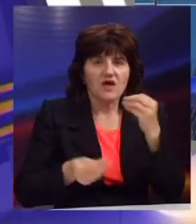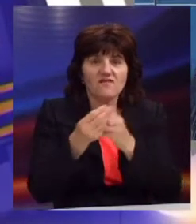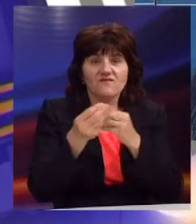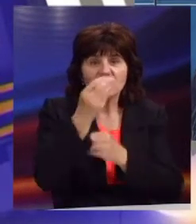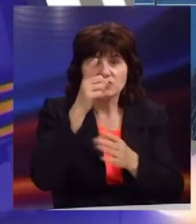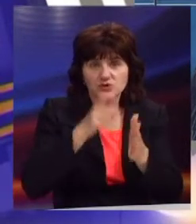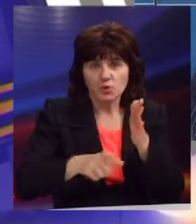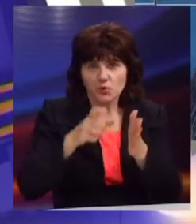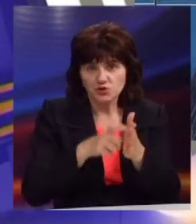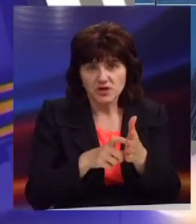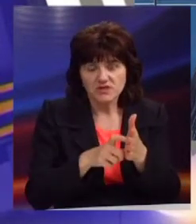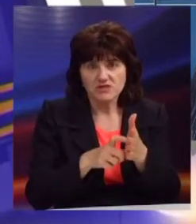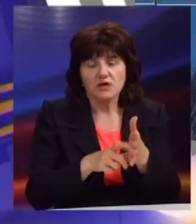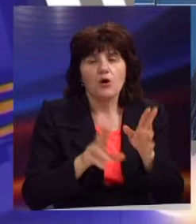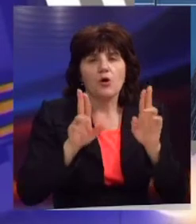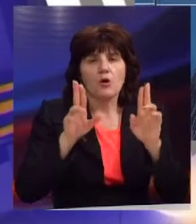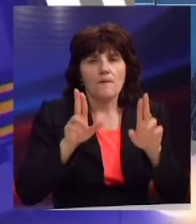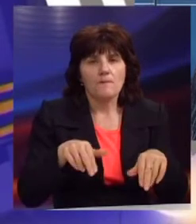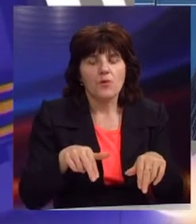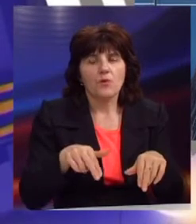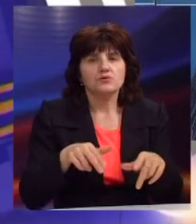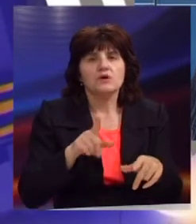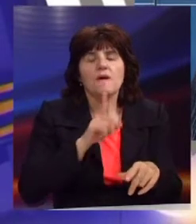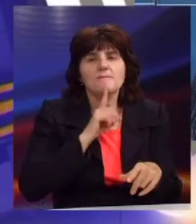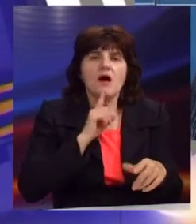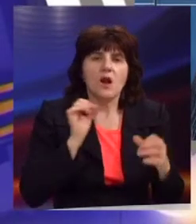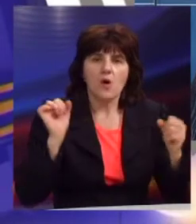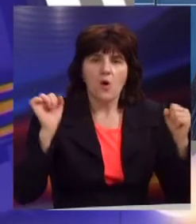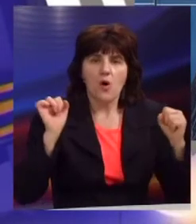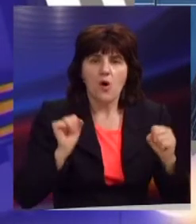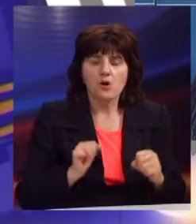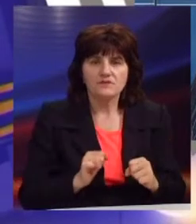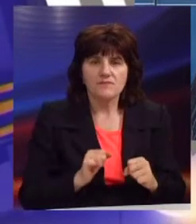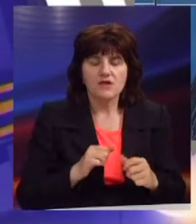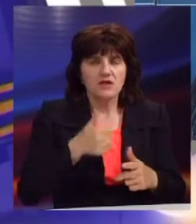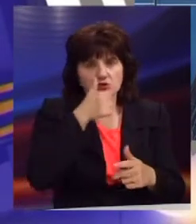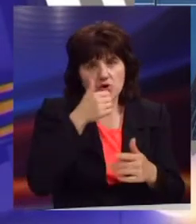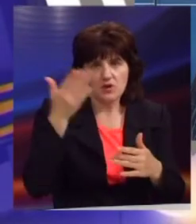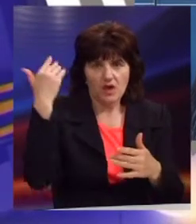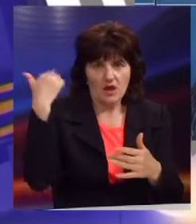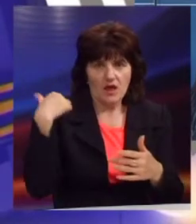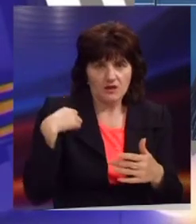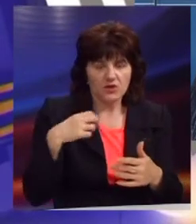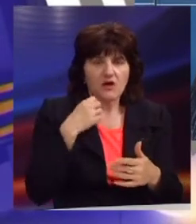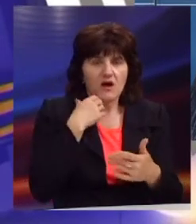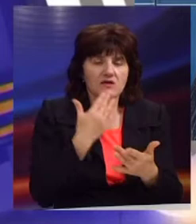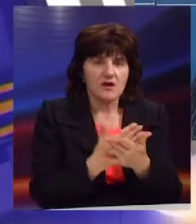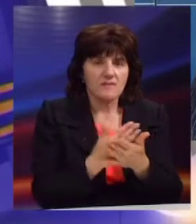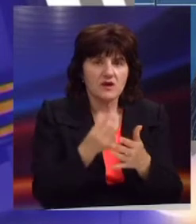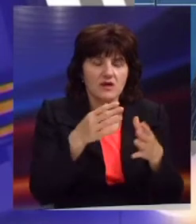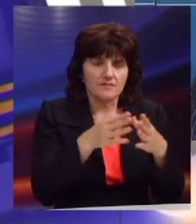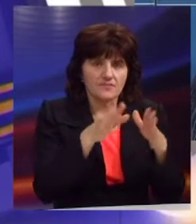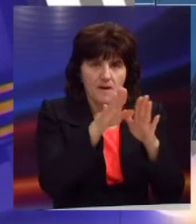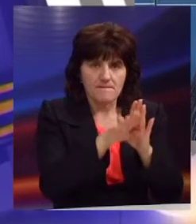više učesnika, bit će u mogućnosti da realizuju i malo ozbiljnije projekte nego što je to ranijih godina kada su fondovi bili manji